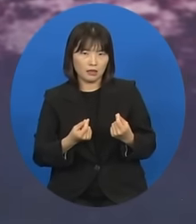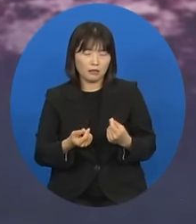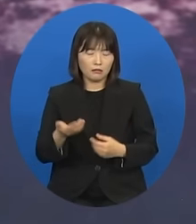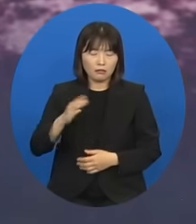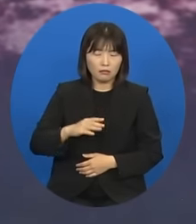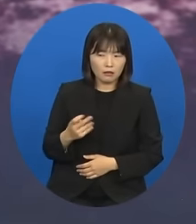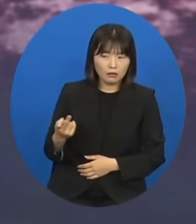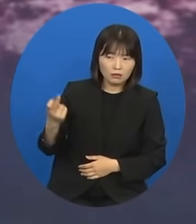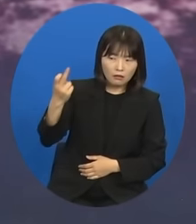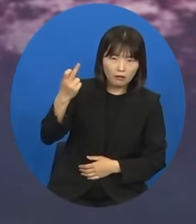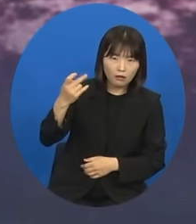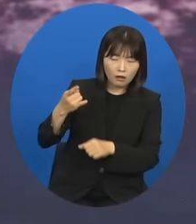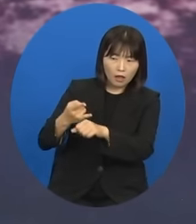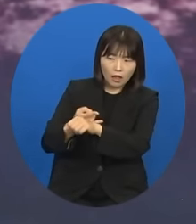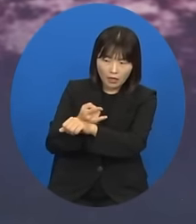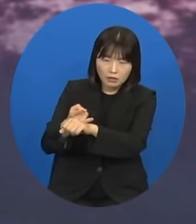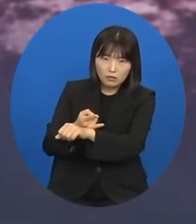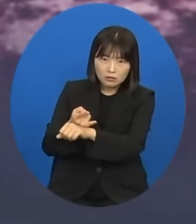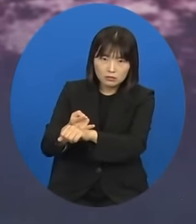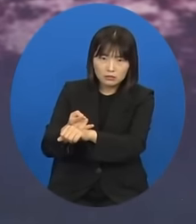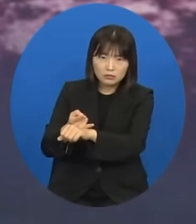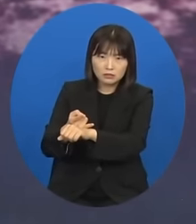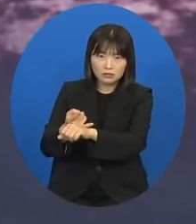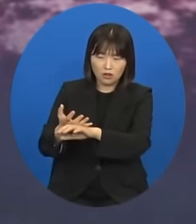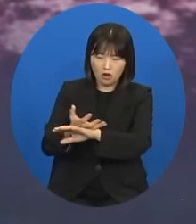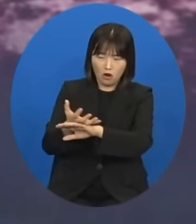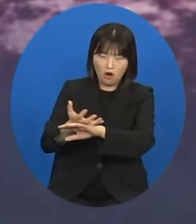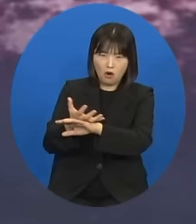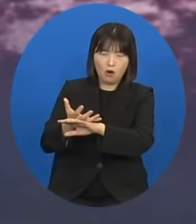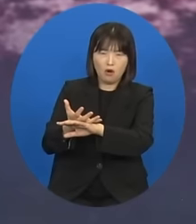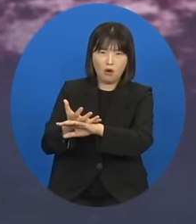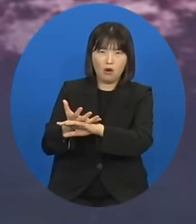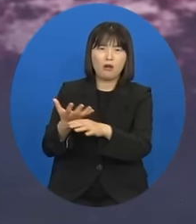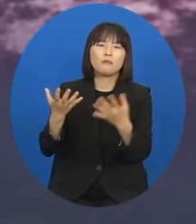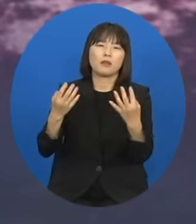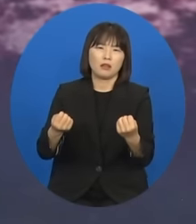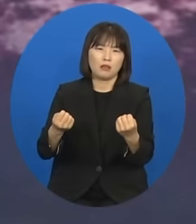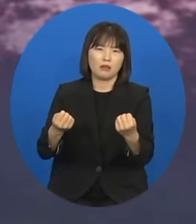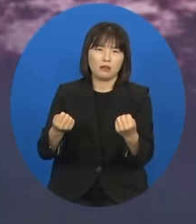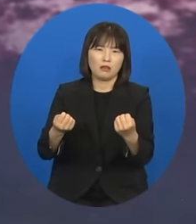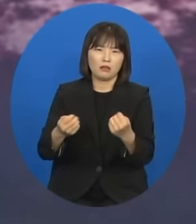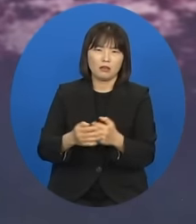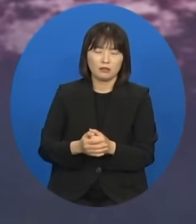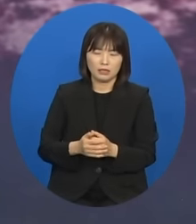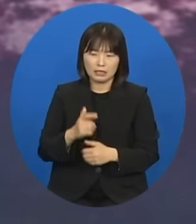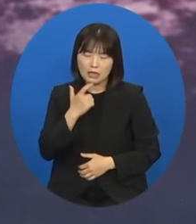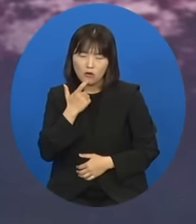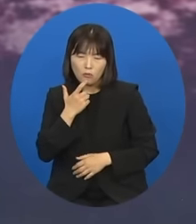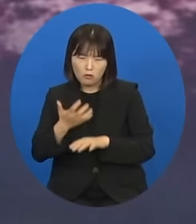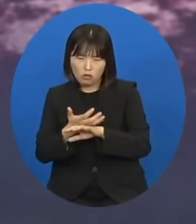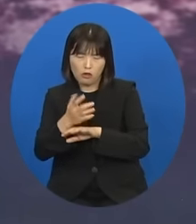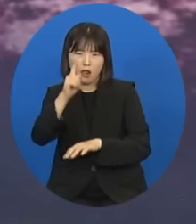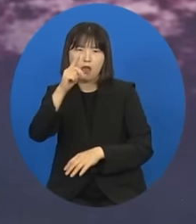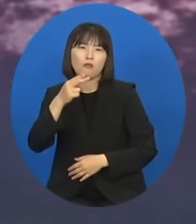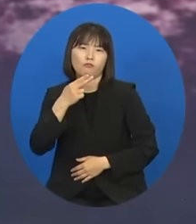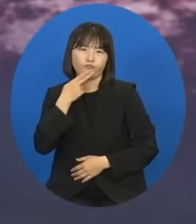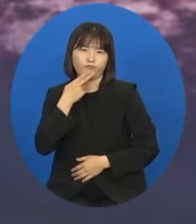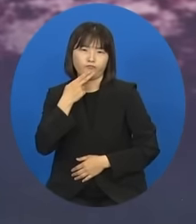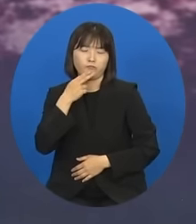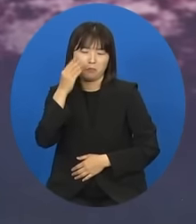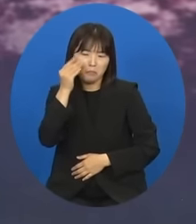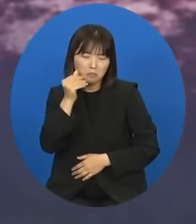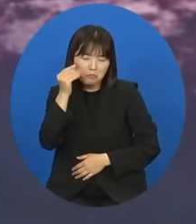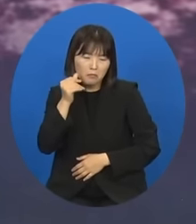몸은 털이에서 야성미가 넘치는 털복숭이 털이 많고 자기는 털이 하나도 없어 맹숭맹숭한이